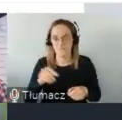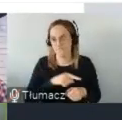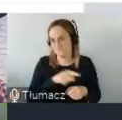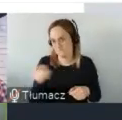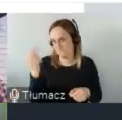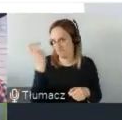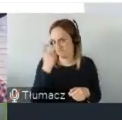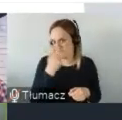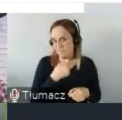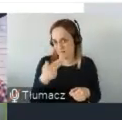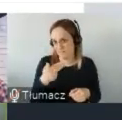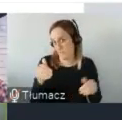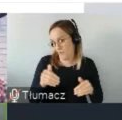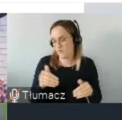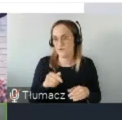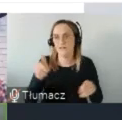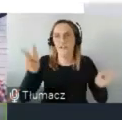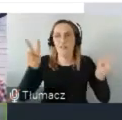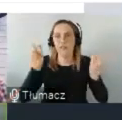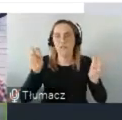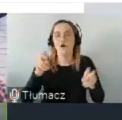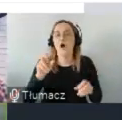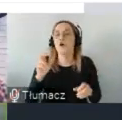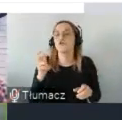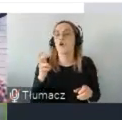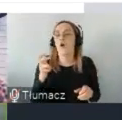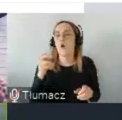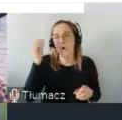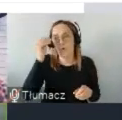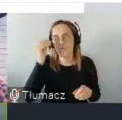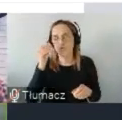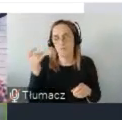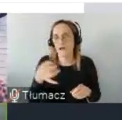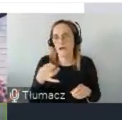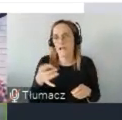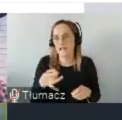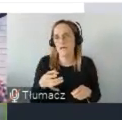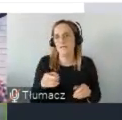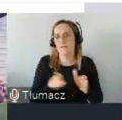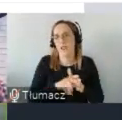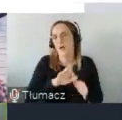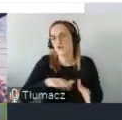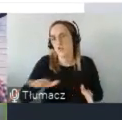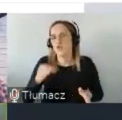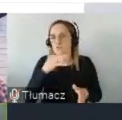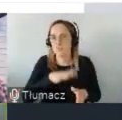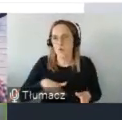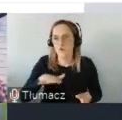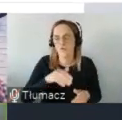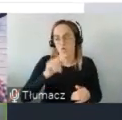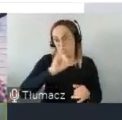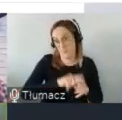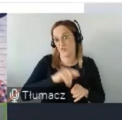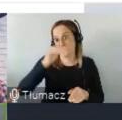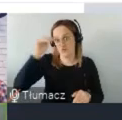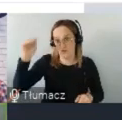zainteresuje. Tytuł to jest Czego uczą gry wideo? Edukacyjne wykorzystanie gier dla dzieci, młodzieży i